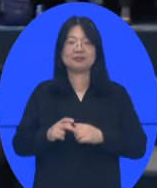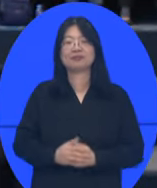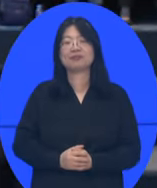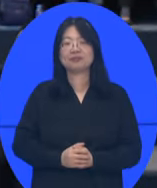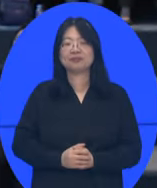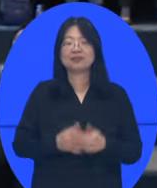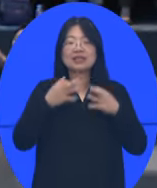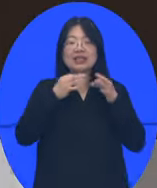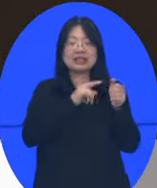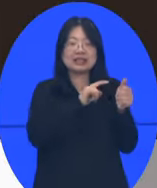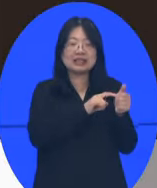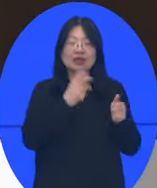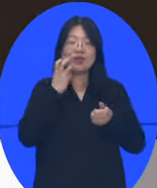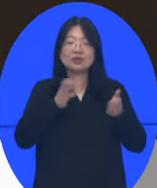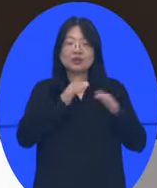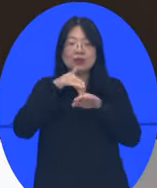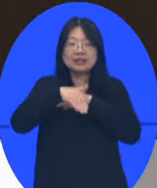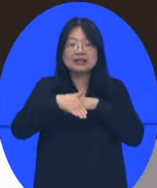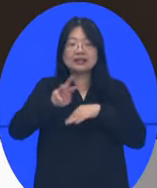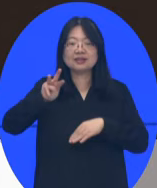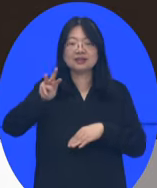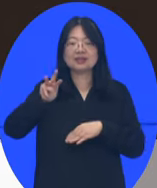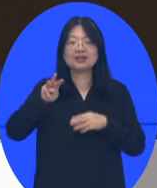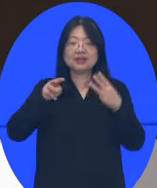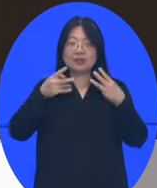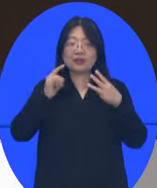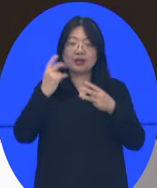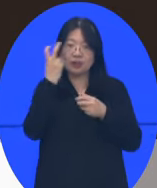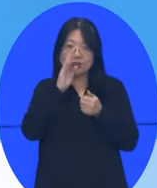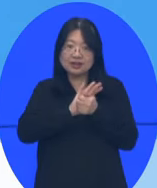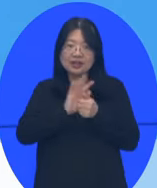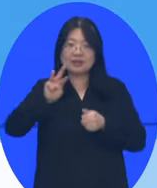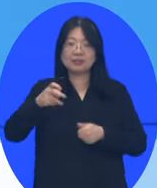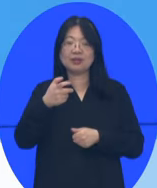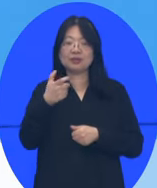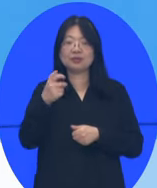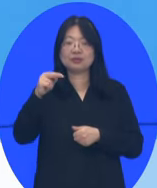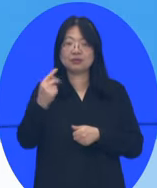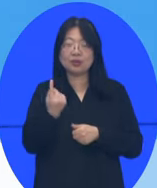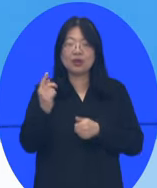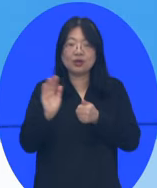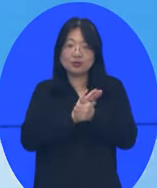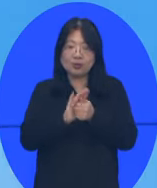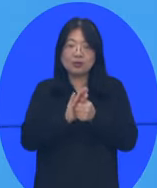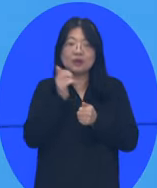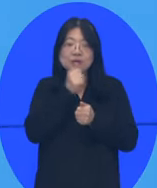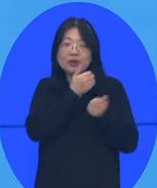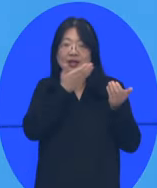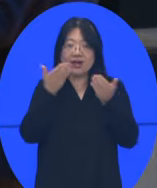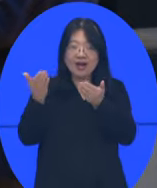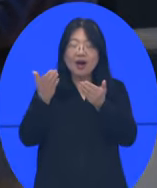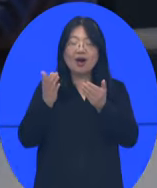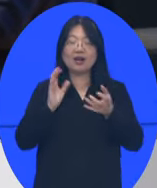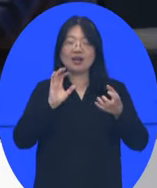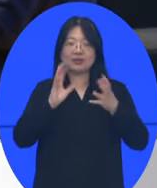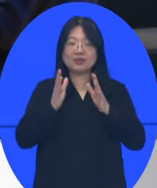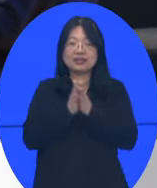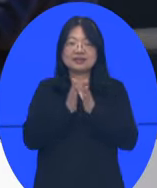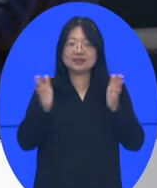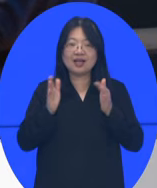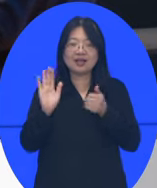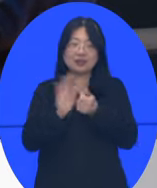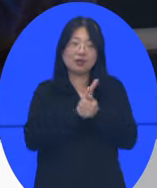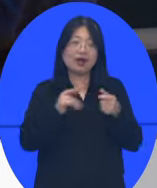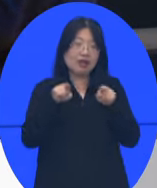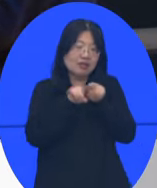겁니다 는 경기도형 3대 돌봄 정책 360도 돌봄을 소개하며 토크에 문을 열었습니다 이어 돌봄을